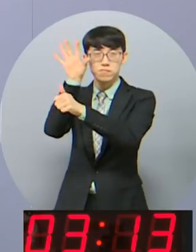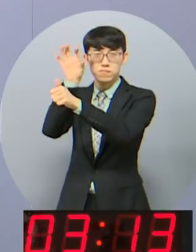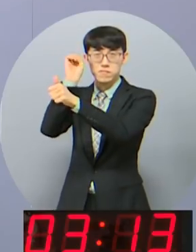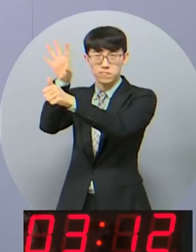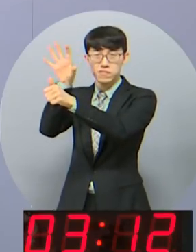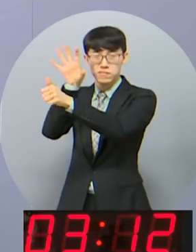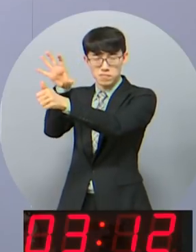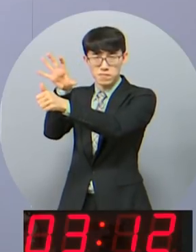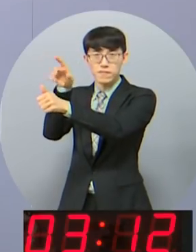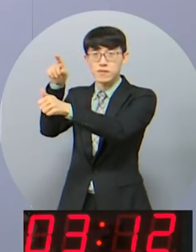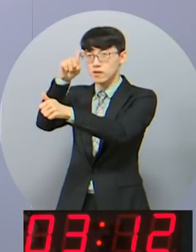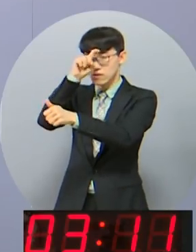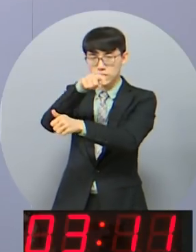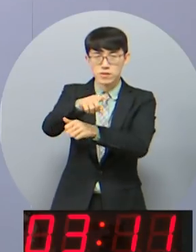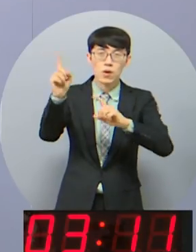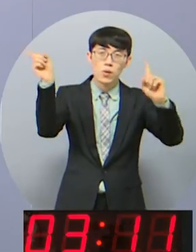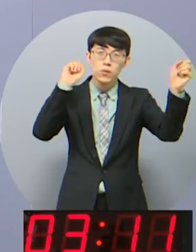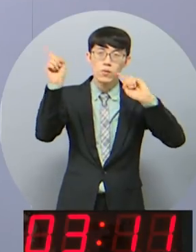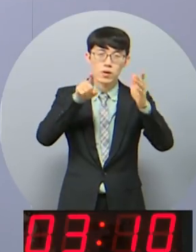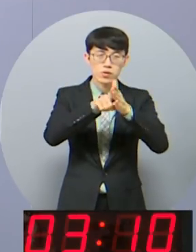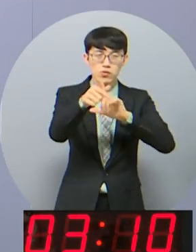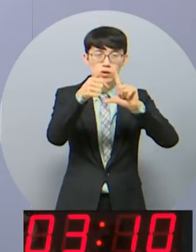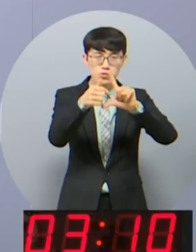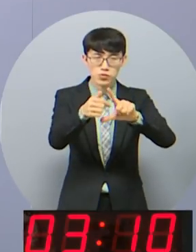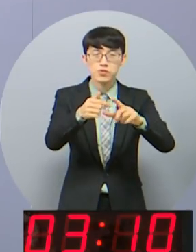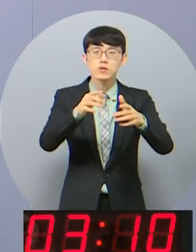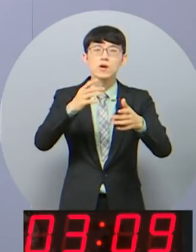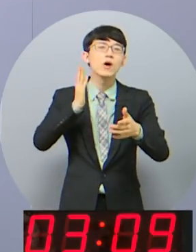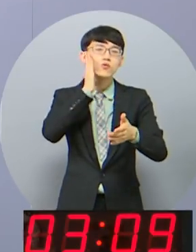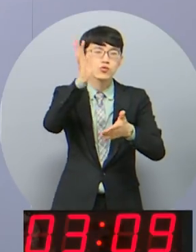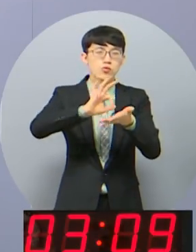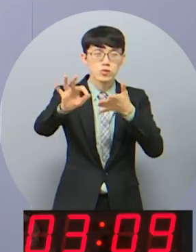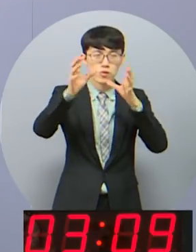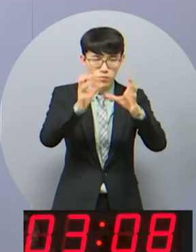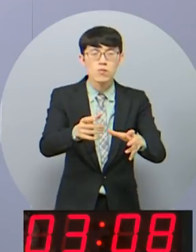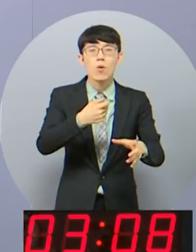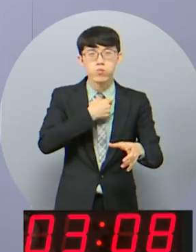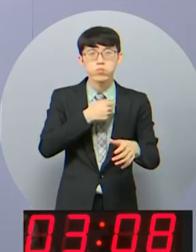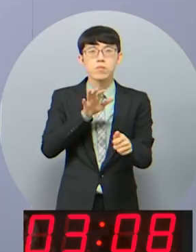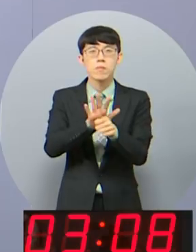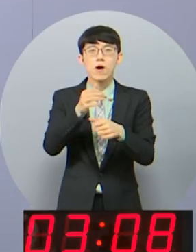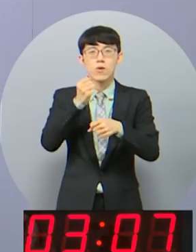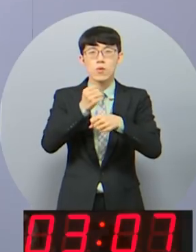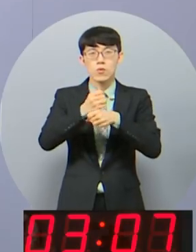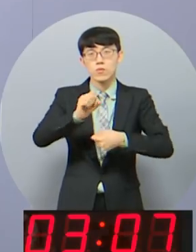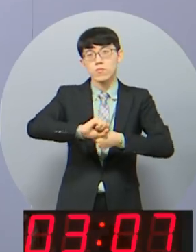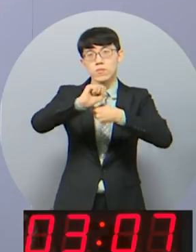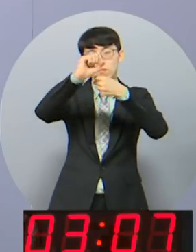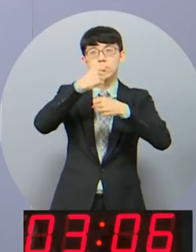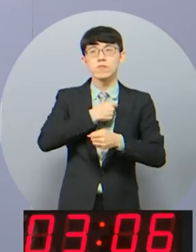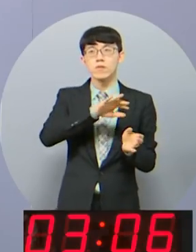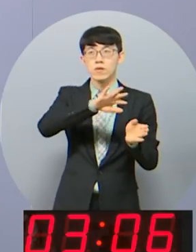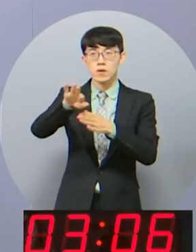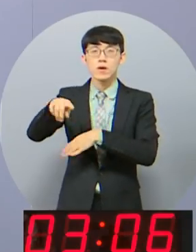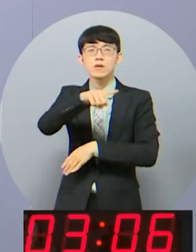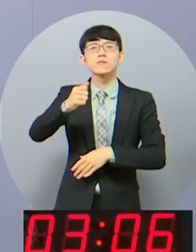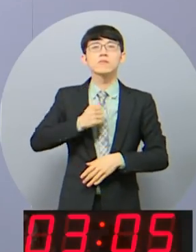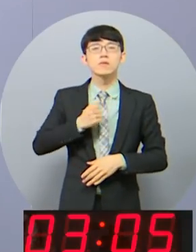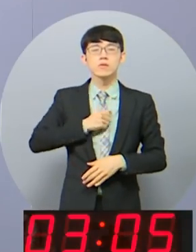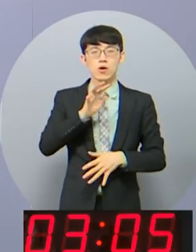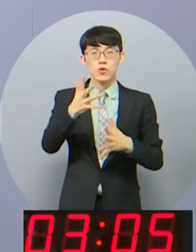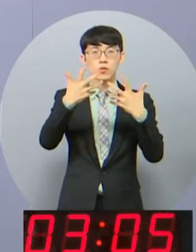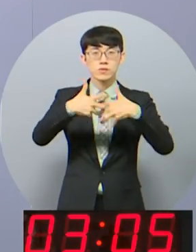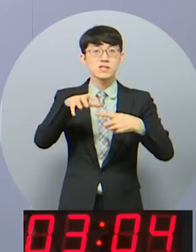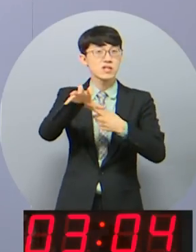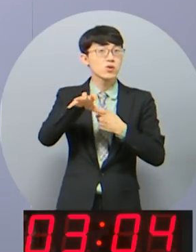乐专区顺利的招标，提高我们的就业几率。三芝石门的观光产业，我们知道有机农业一直以来是我